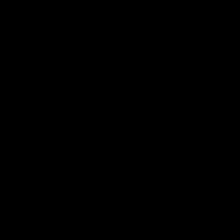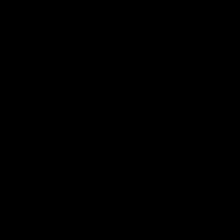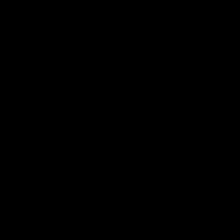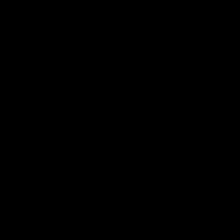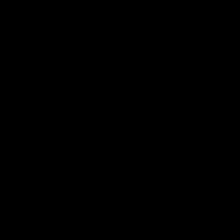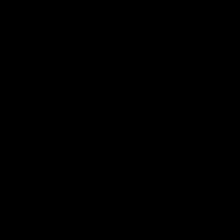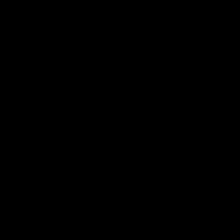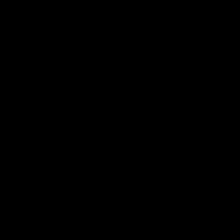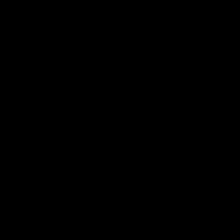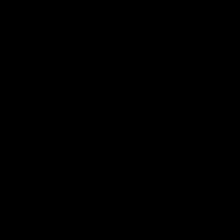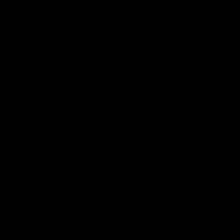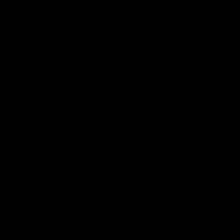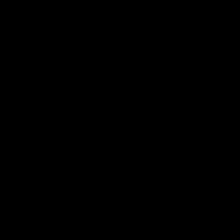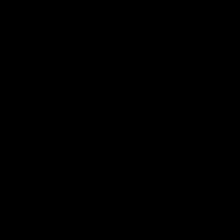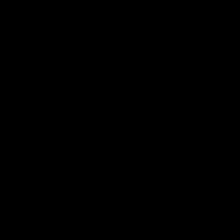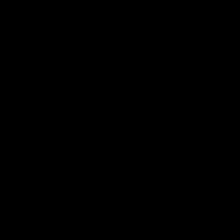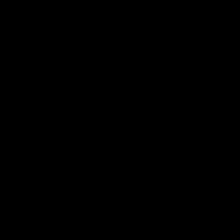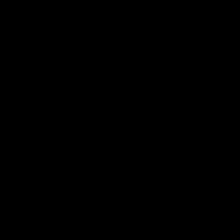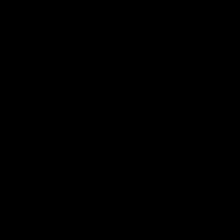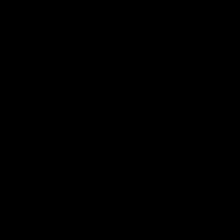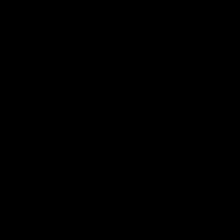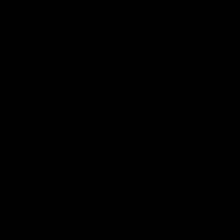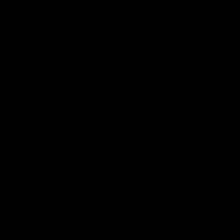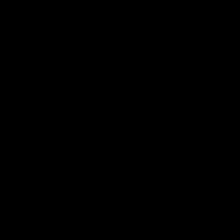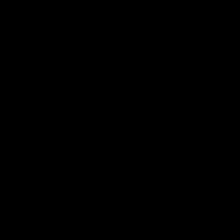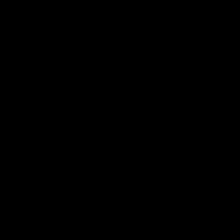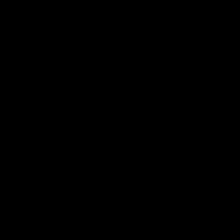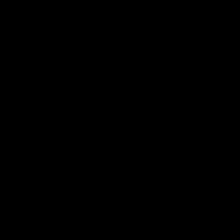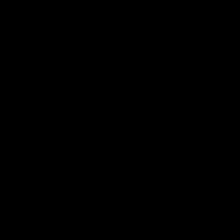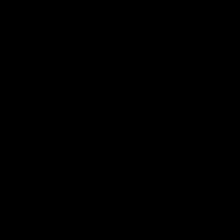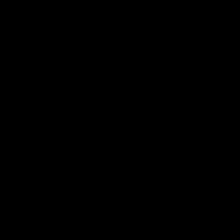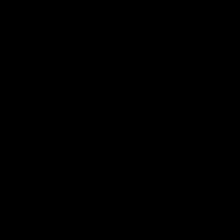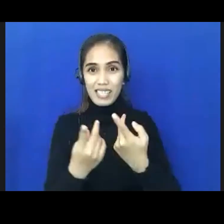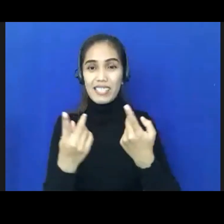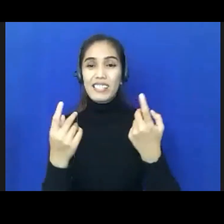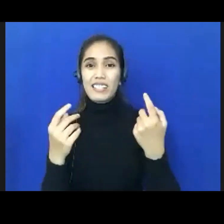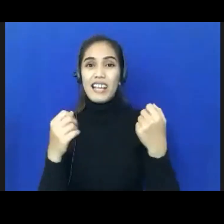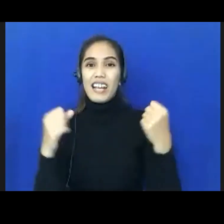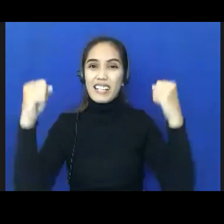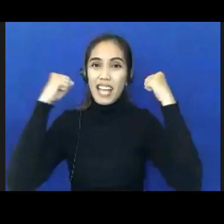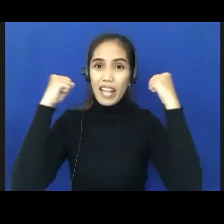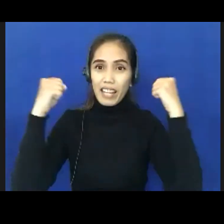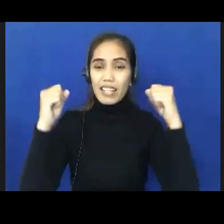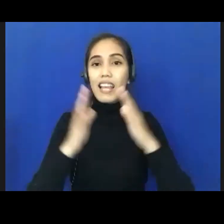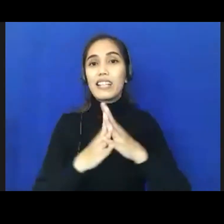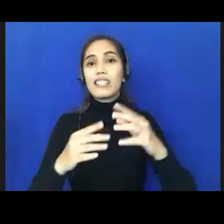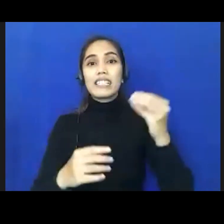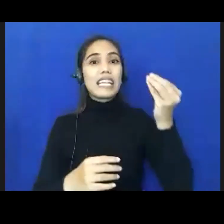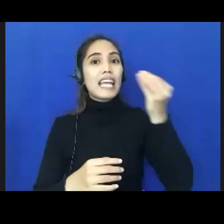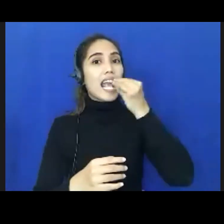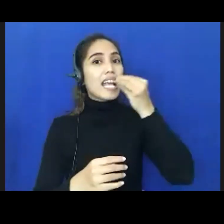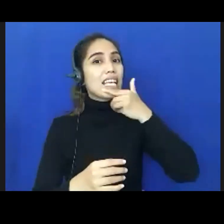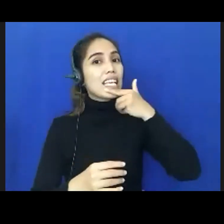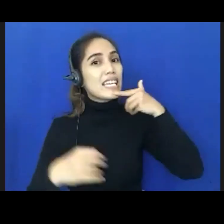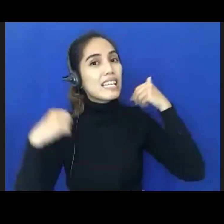pertanyaan tadi, sesi foto tadi, berakhir pula acara di kelas tematik kesehatan dan gizi pada hari ini. Terima kasih